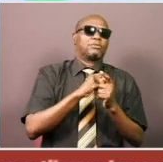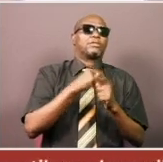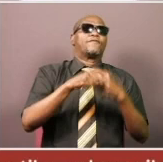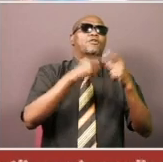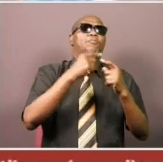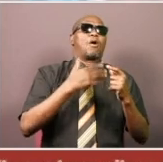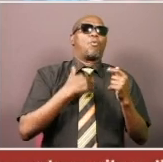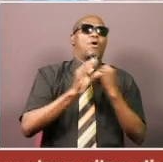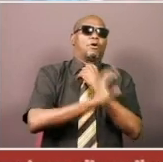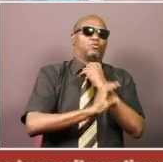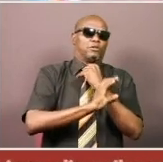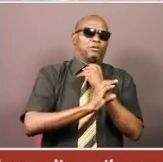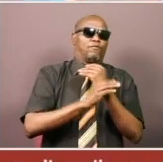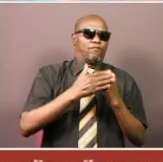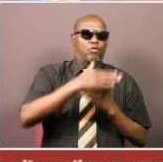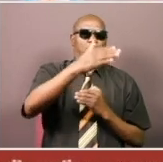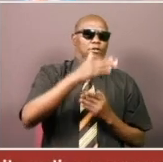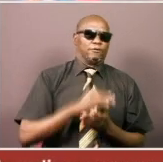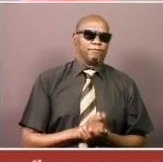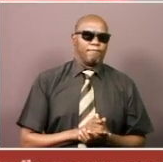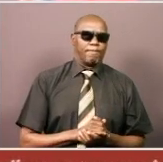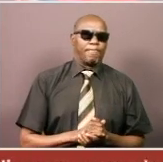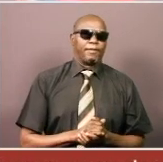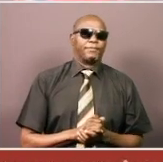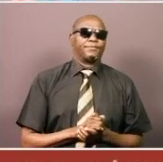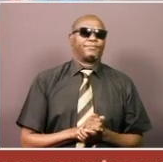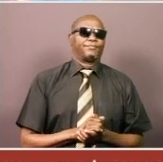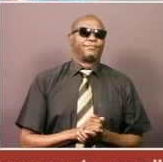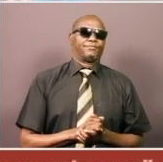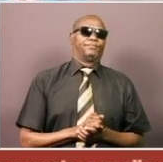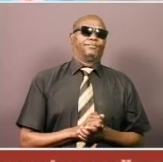mbele. Nikiripotia Dira, mieni Grace Ahati.